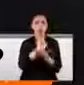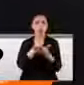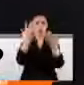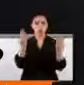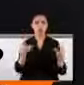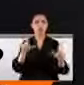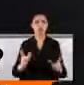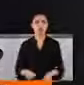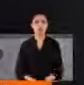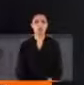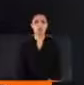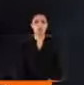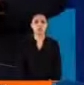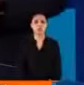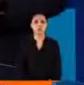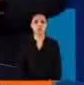gerekiyor.